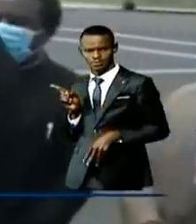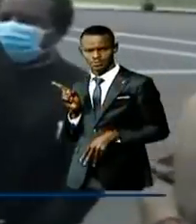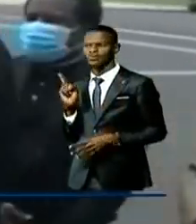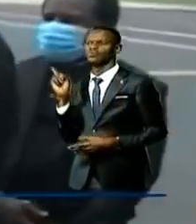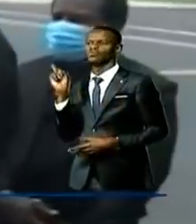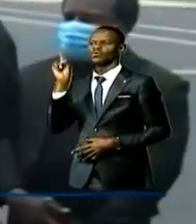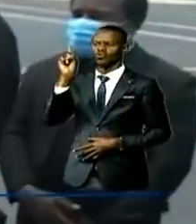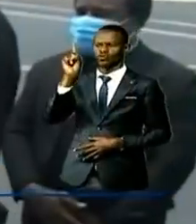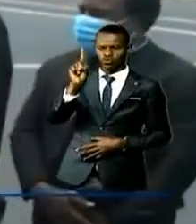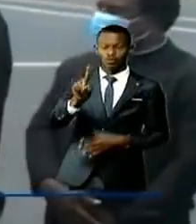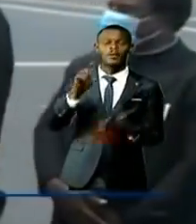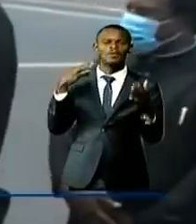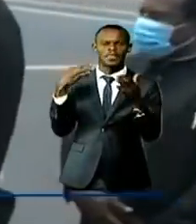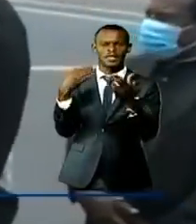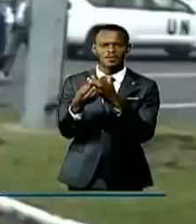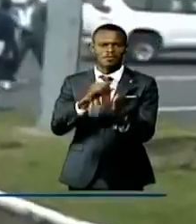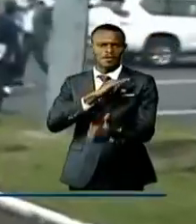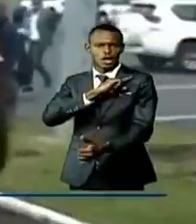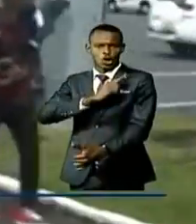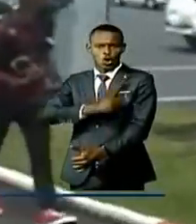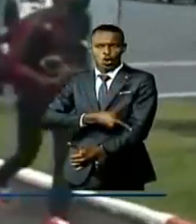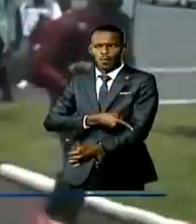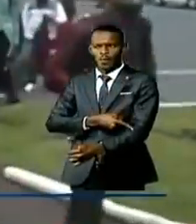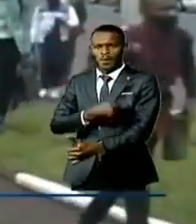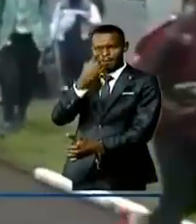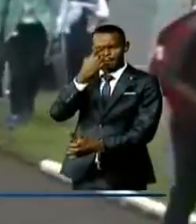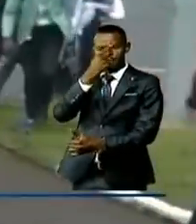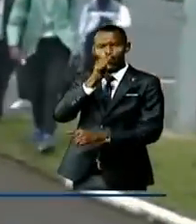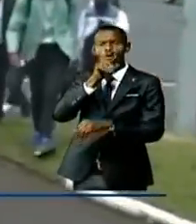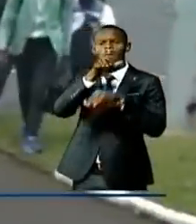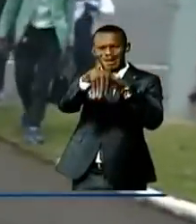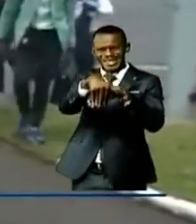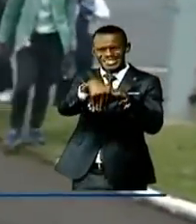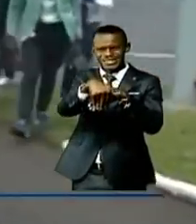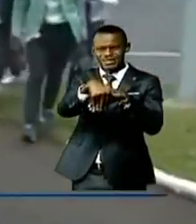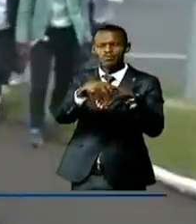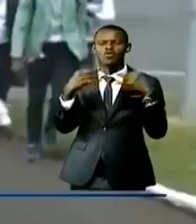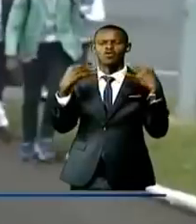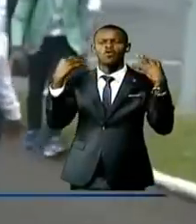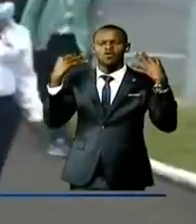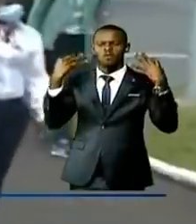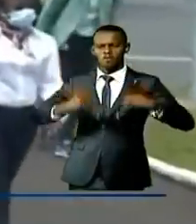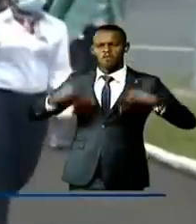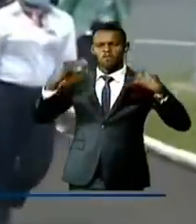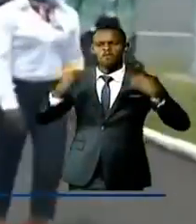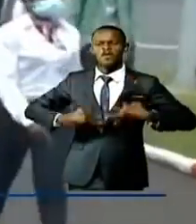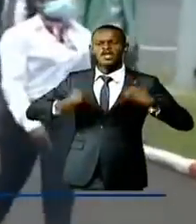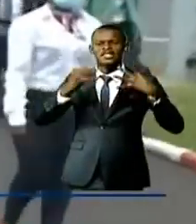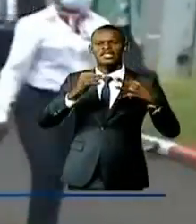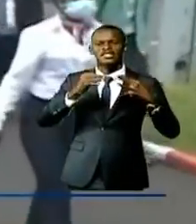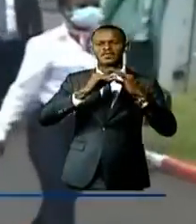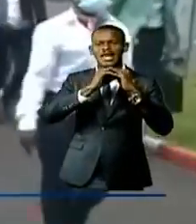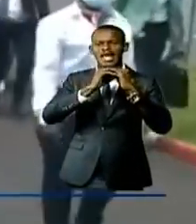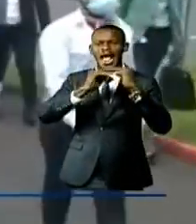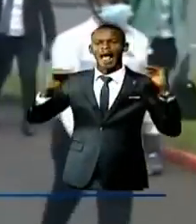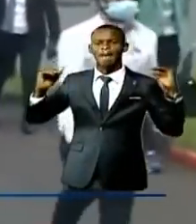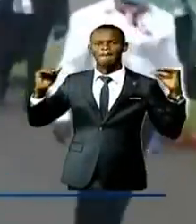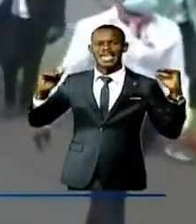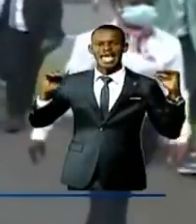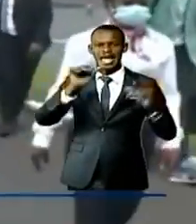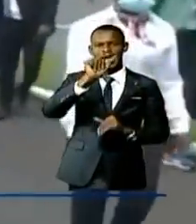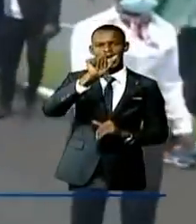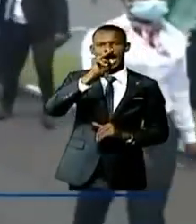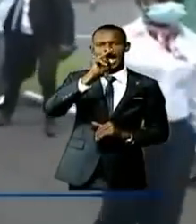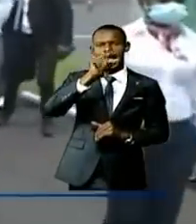pour participer au festival Amani, initiative qui marque la célébration de la paix à travers la culture dans la ville de